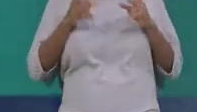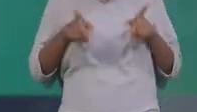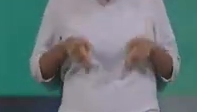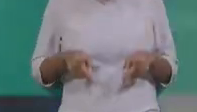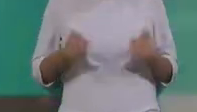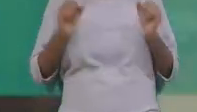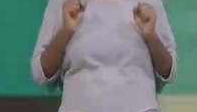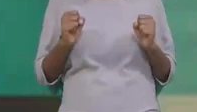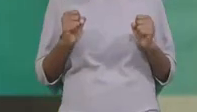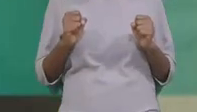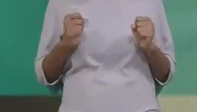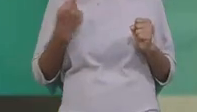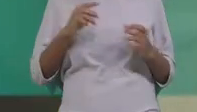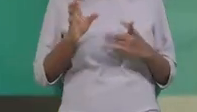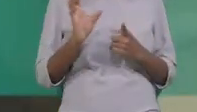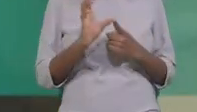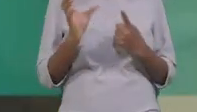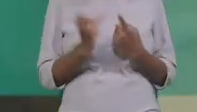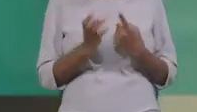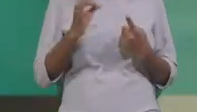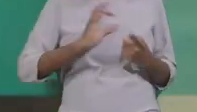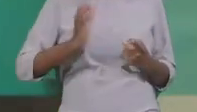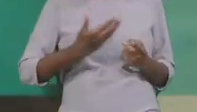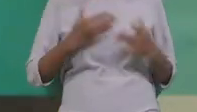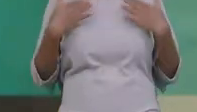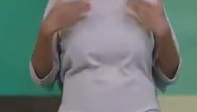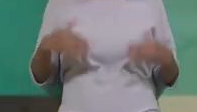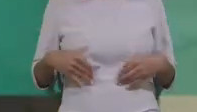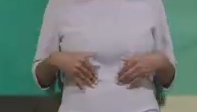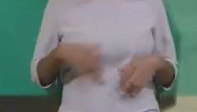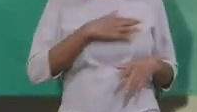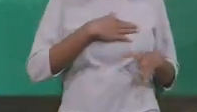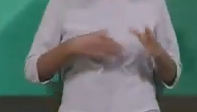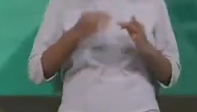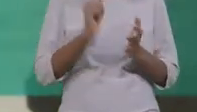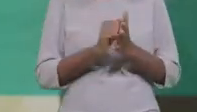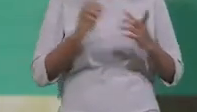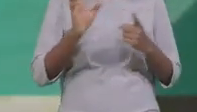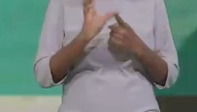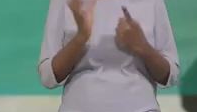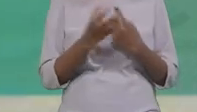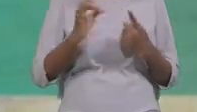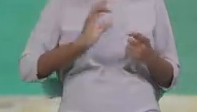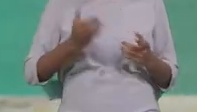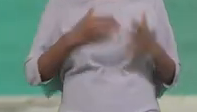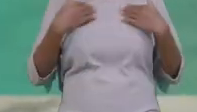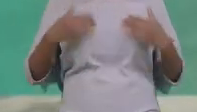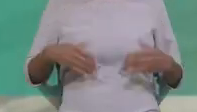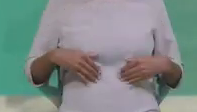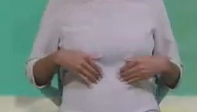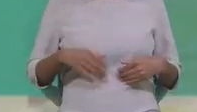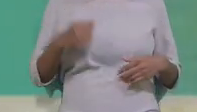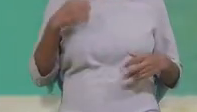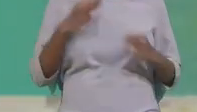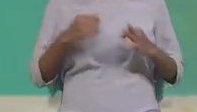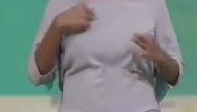nous servons selon notre force physique, la condition de notre corps. Et avec cette condition de notre corps,